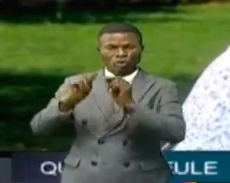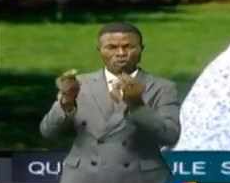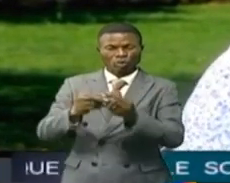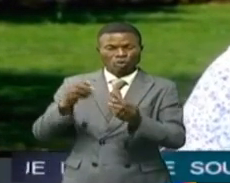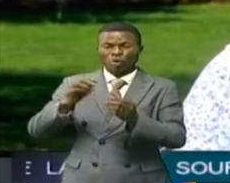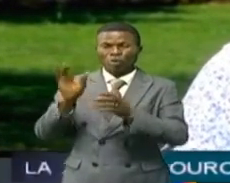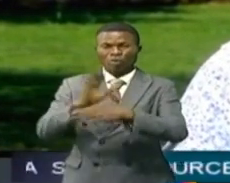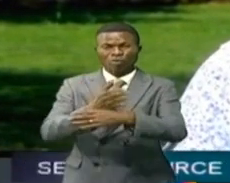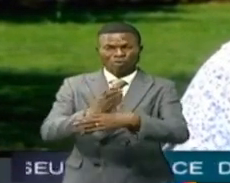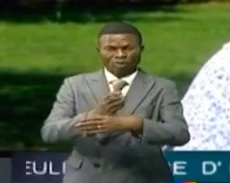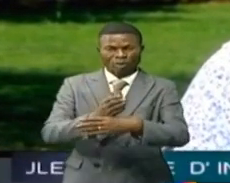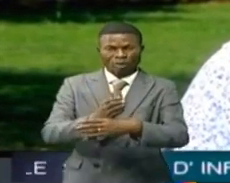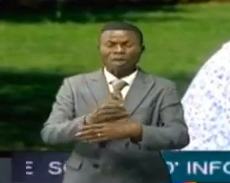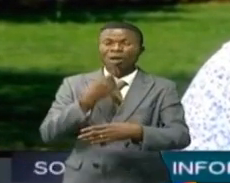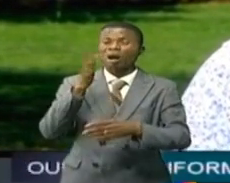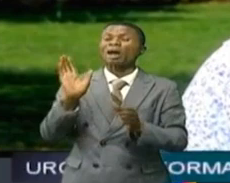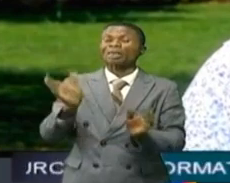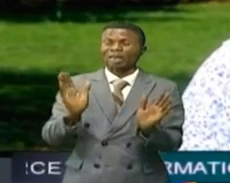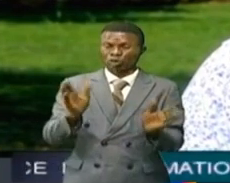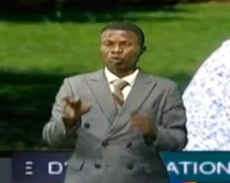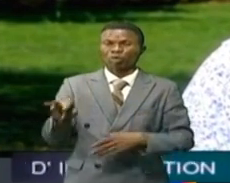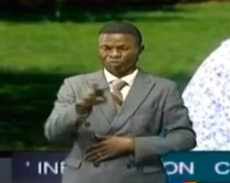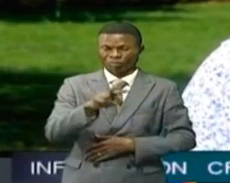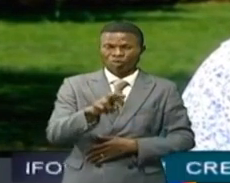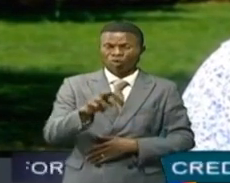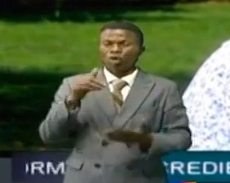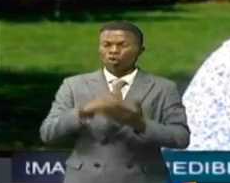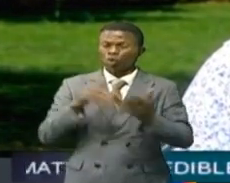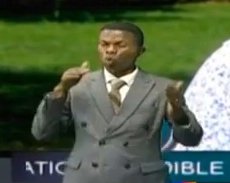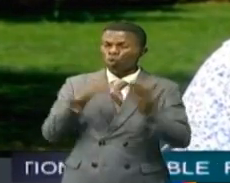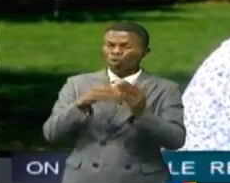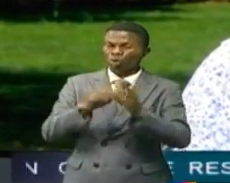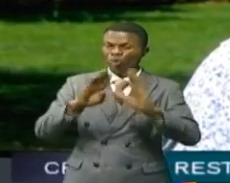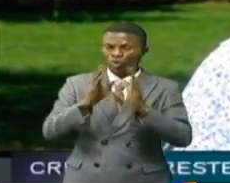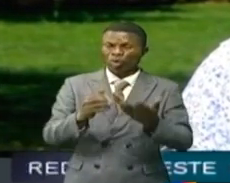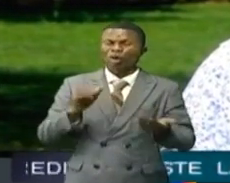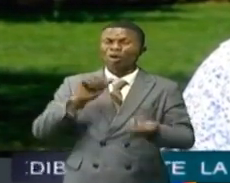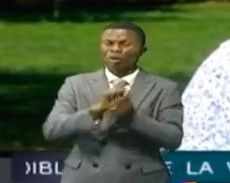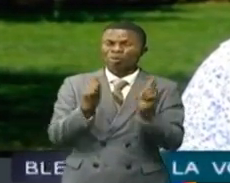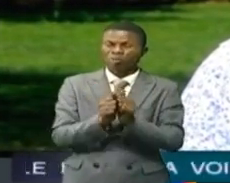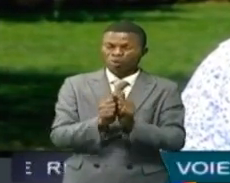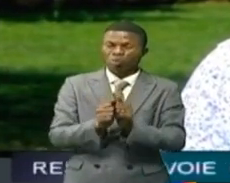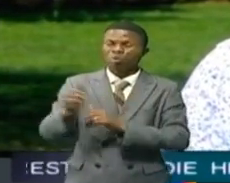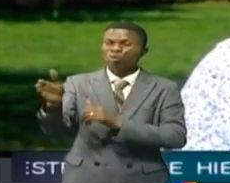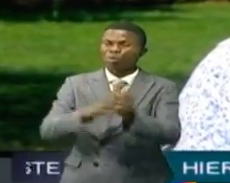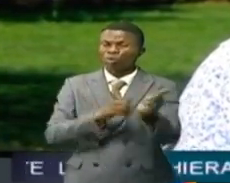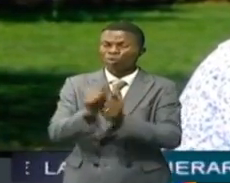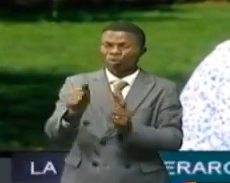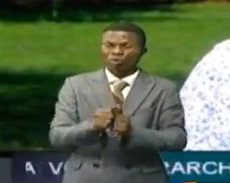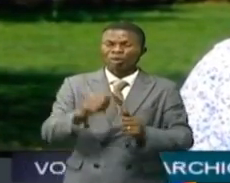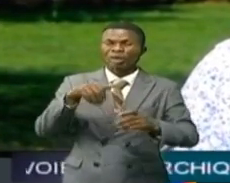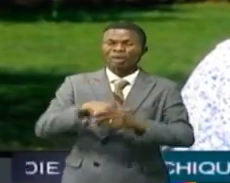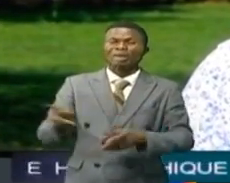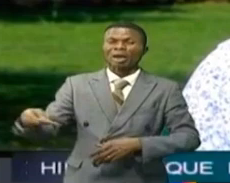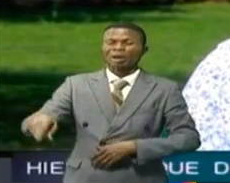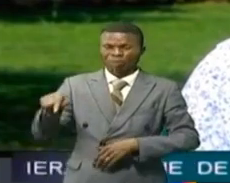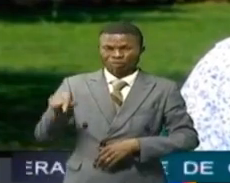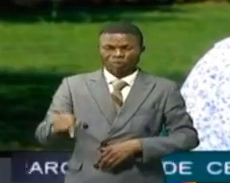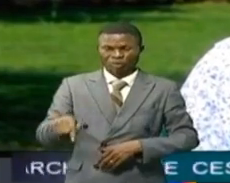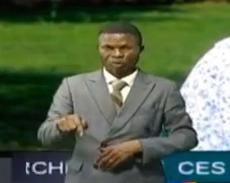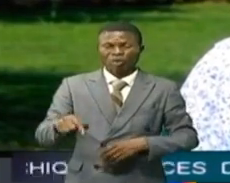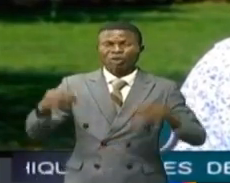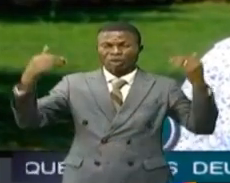sociaux. Nous voulons les mettre à garde contre toute menace, contre toute diabolisation qu'ils sont en train de mener de part et d'autre contre les